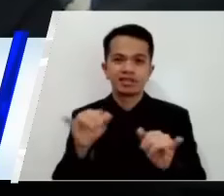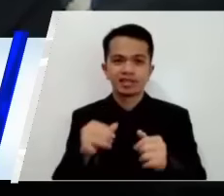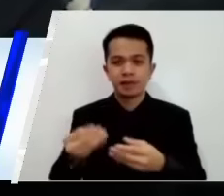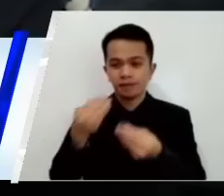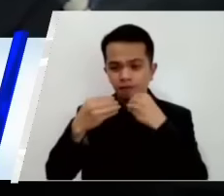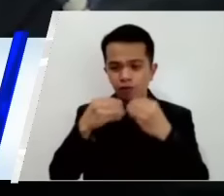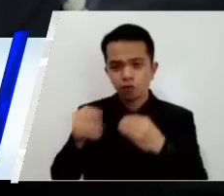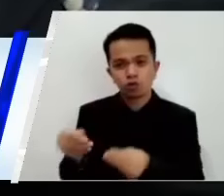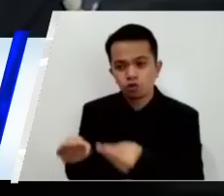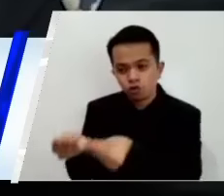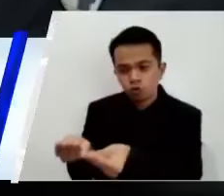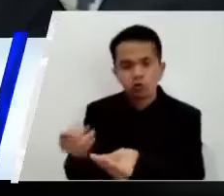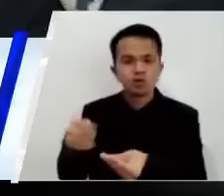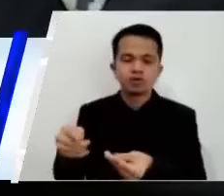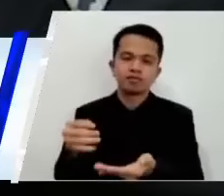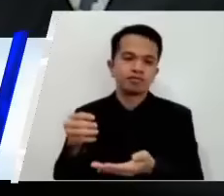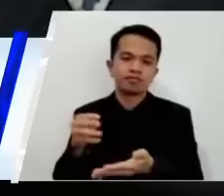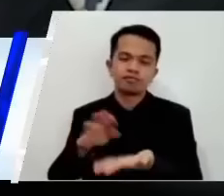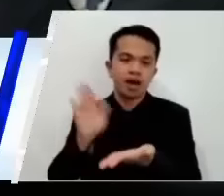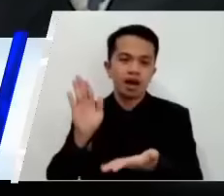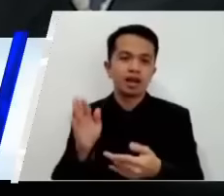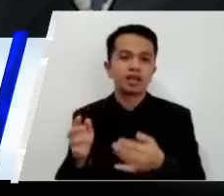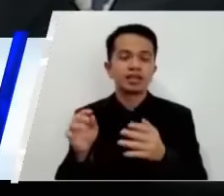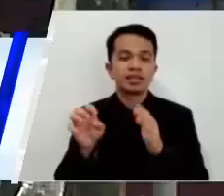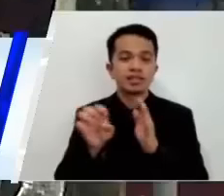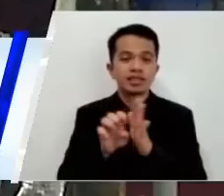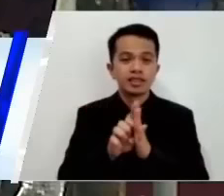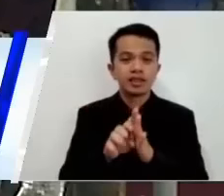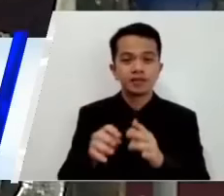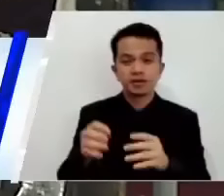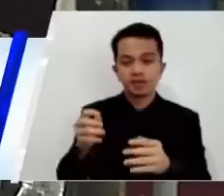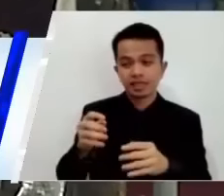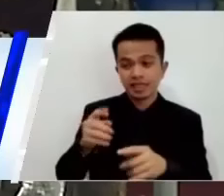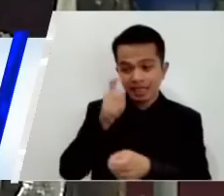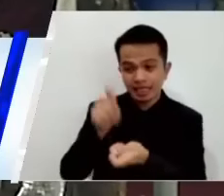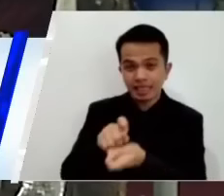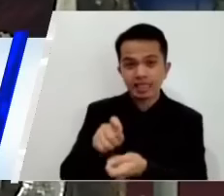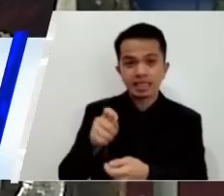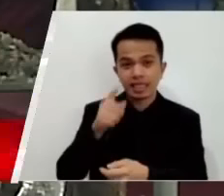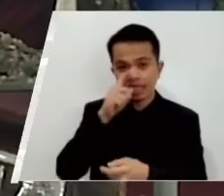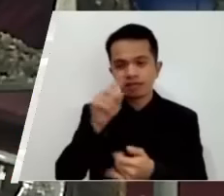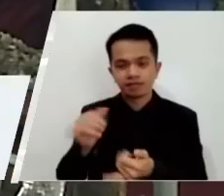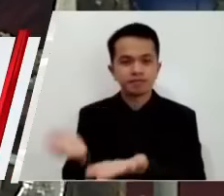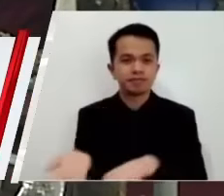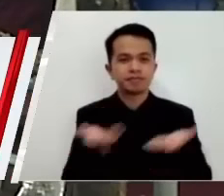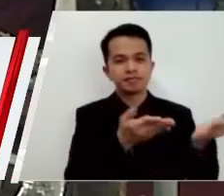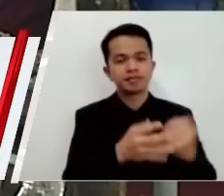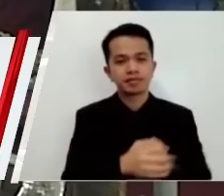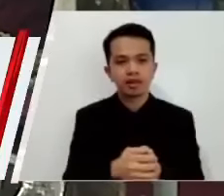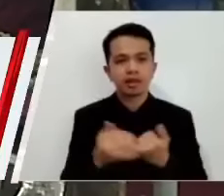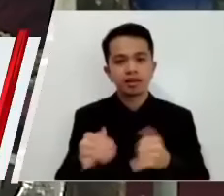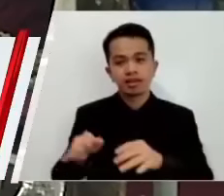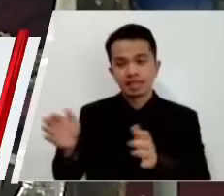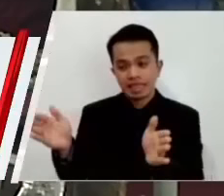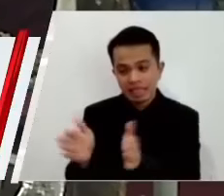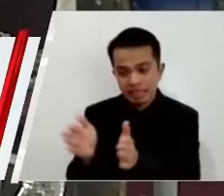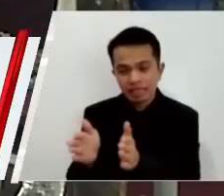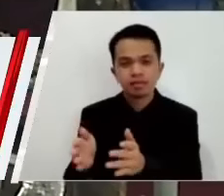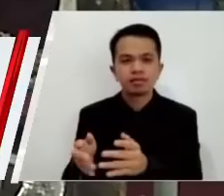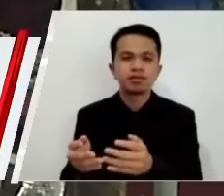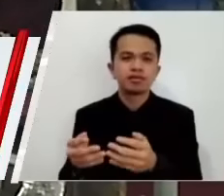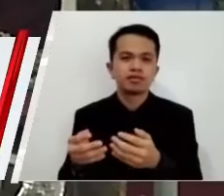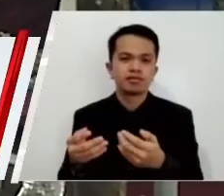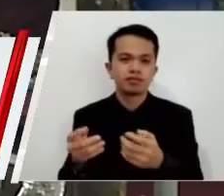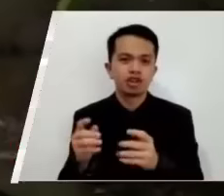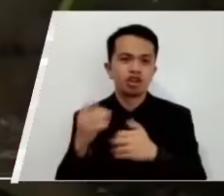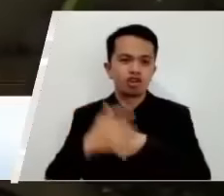maliliit yung baboy, pagka nasa sapat na age na yan, ilalabas na rin yun. Yung maliliit, na nakakatay na. Kasi kasama